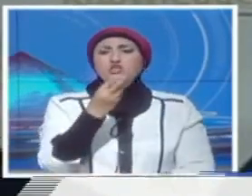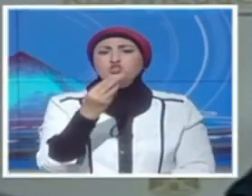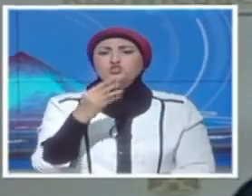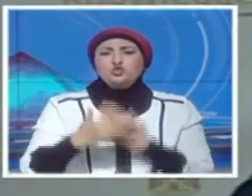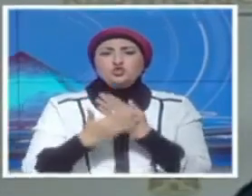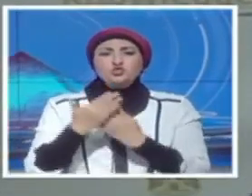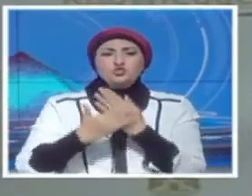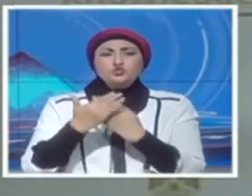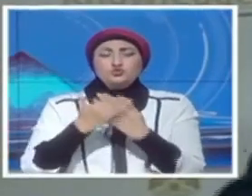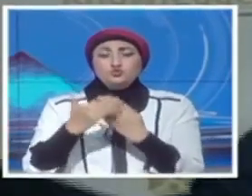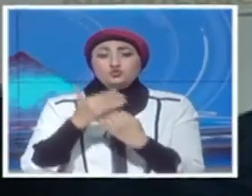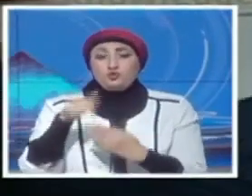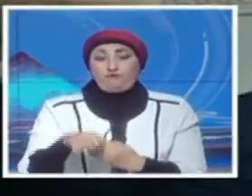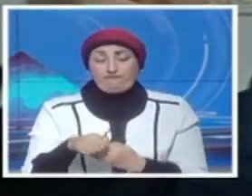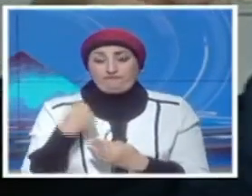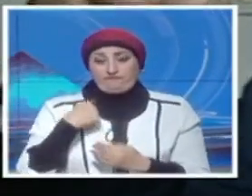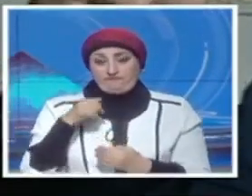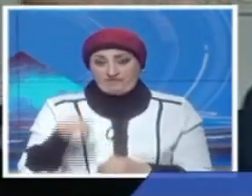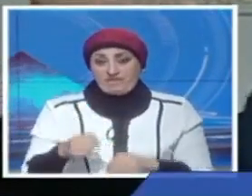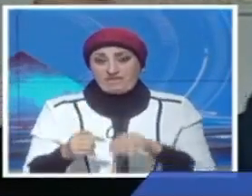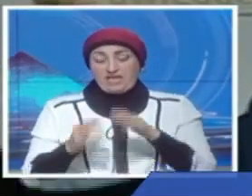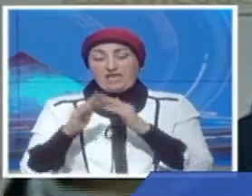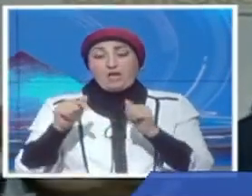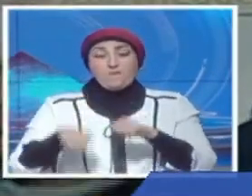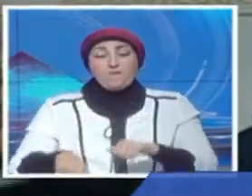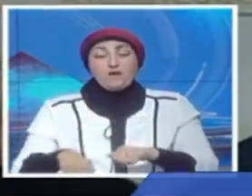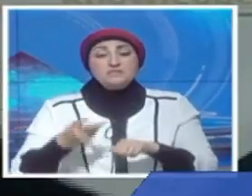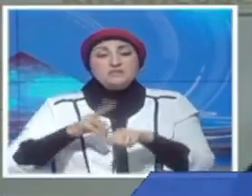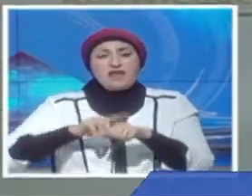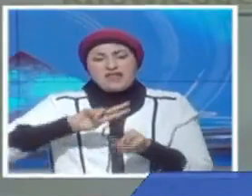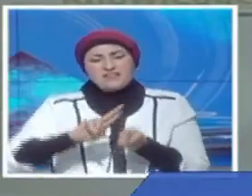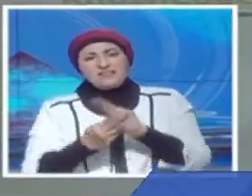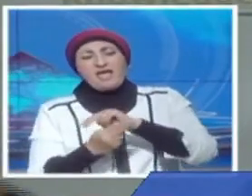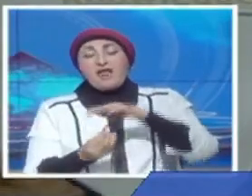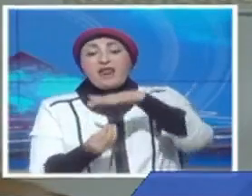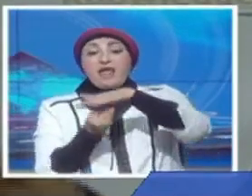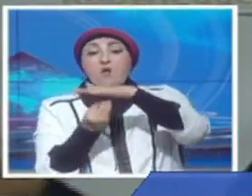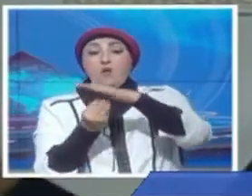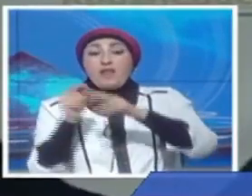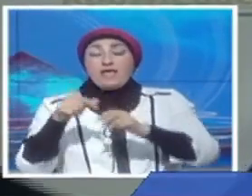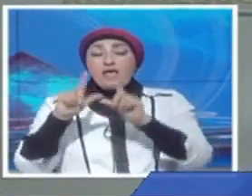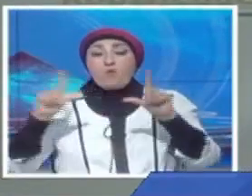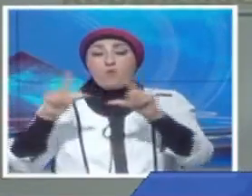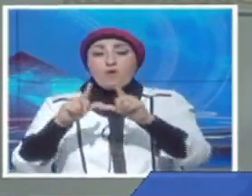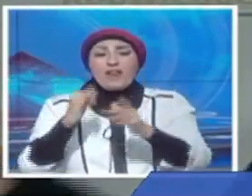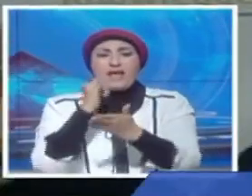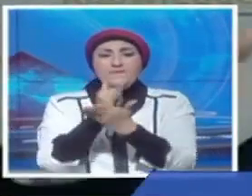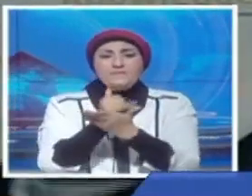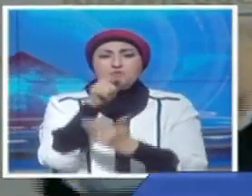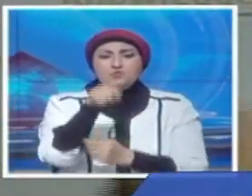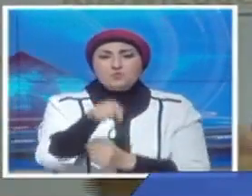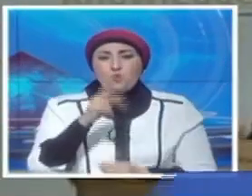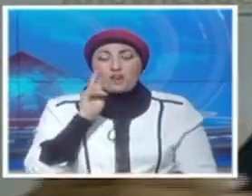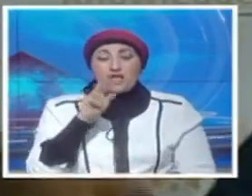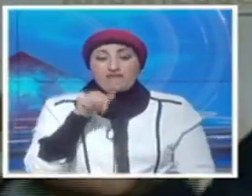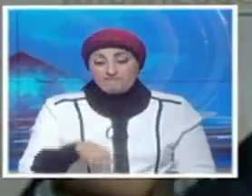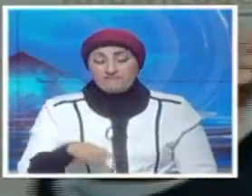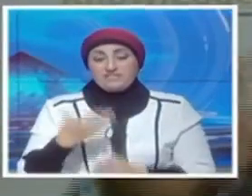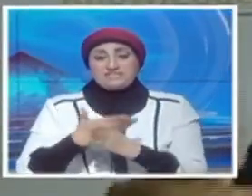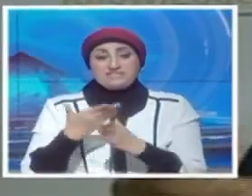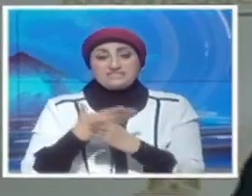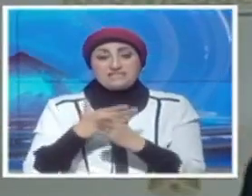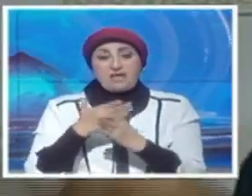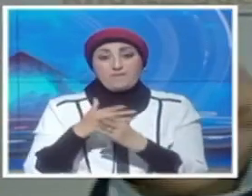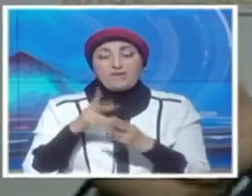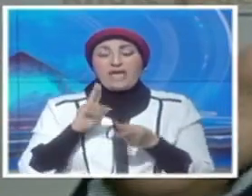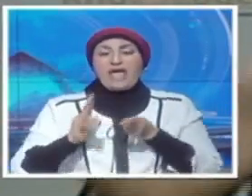من الجامعات المصرية وصعدت للمجلس الأعلى للجامعات وحولناها بالفعل إلى لجنة قطاع البرامج البينية، النهاردة موجودين عشان نحتفل